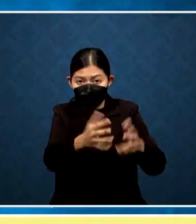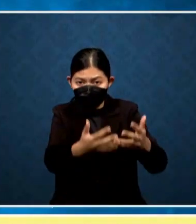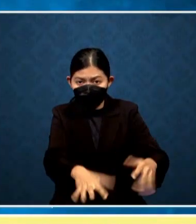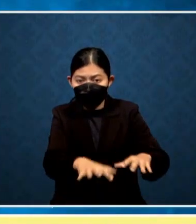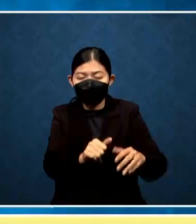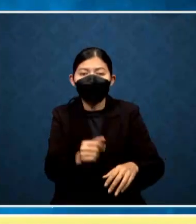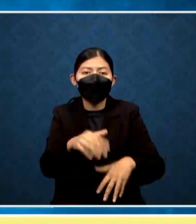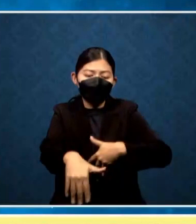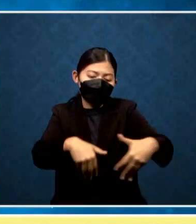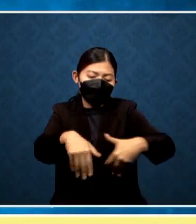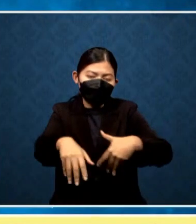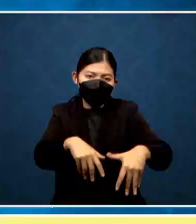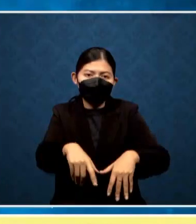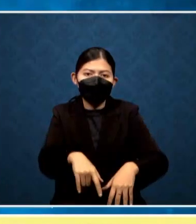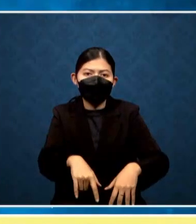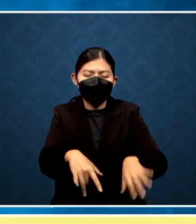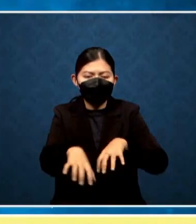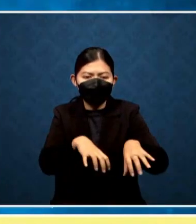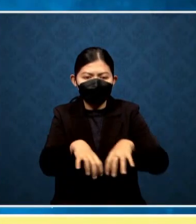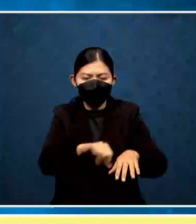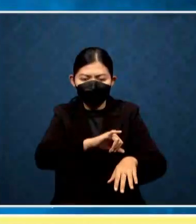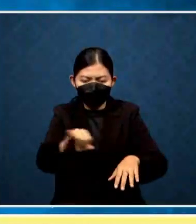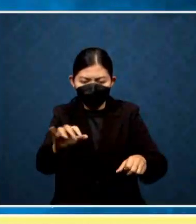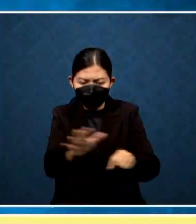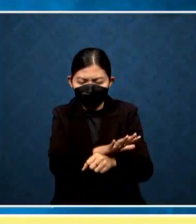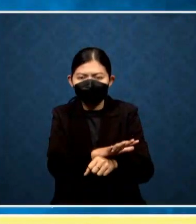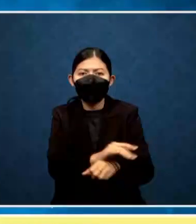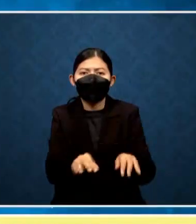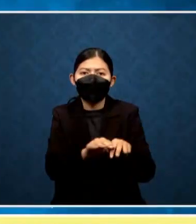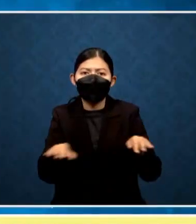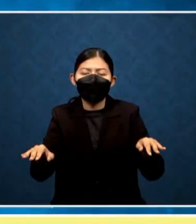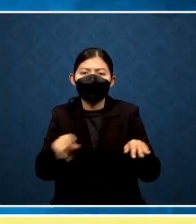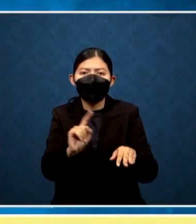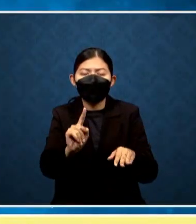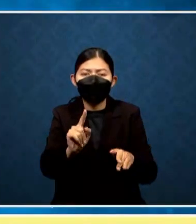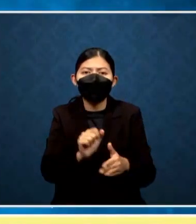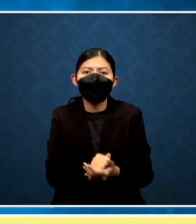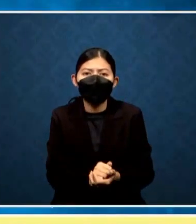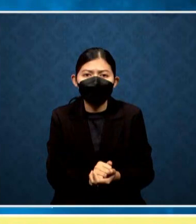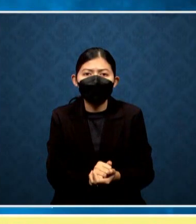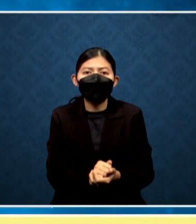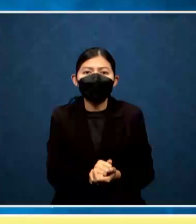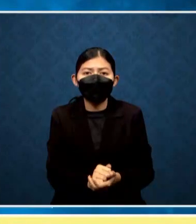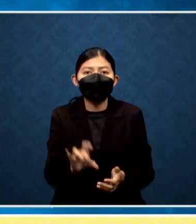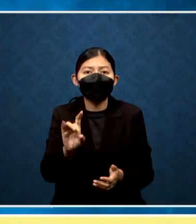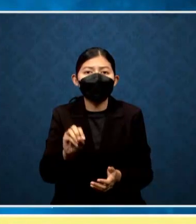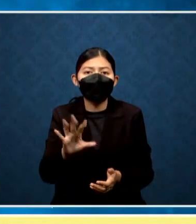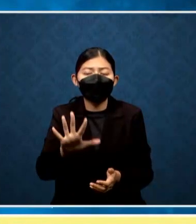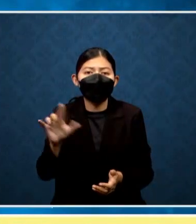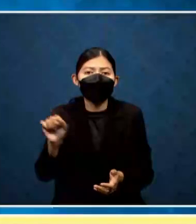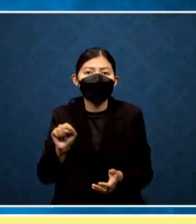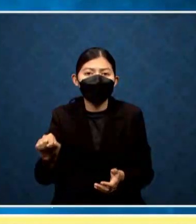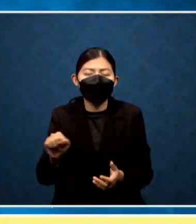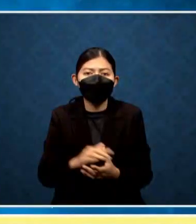ภอยชุมชน ต้องได้รัการจัดการอย่ถูกต้องตามหลวชาการต้องได้รบการจัดการูกตองตามหลกวชาการ 85%แล